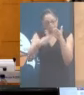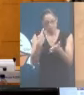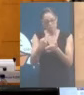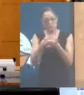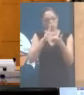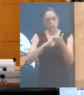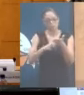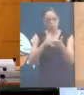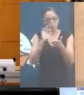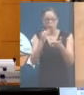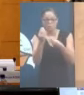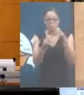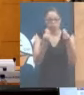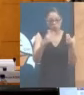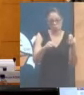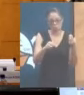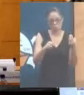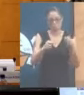contrat.